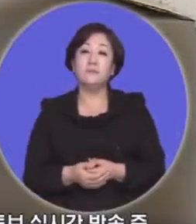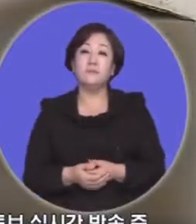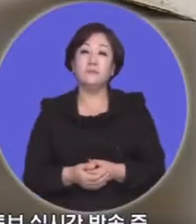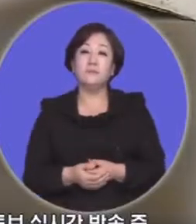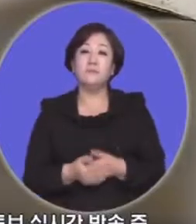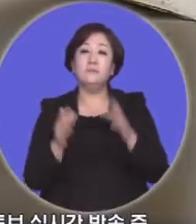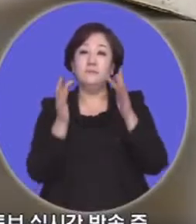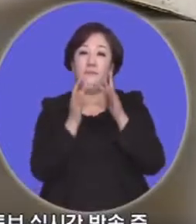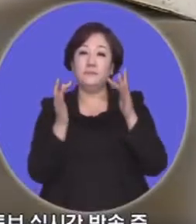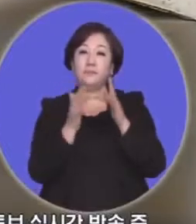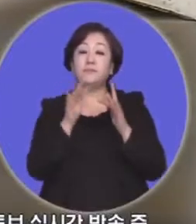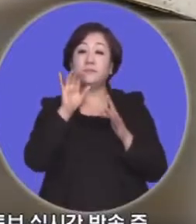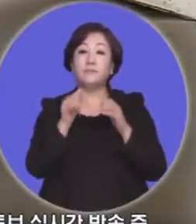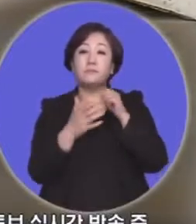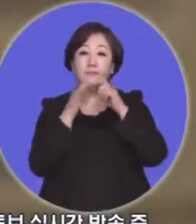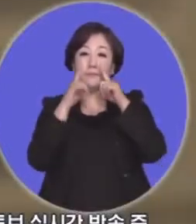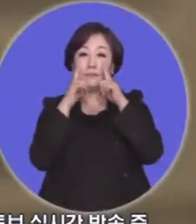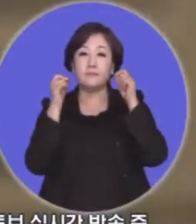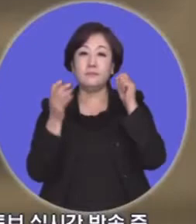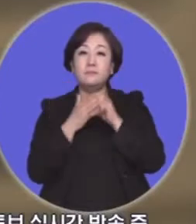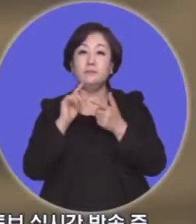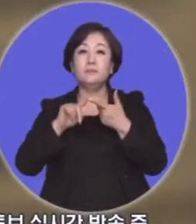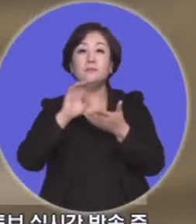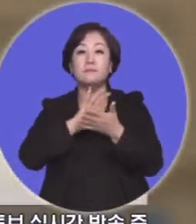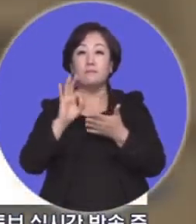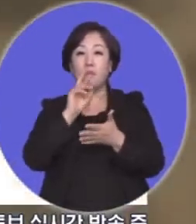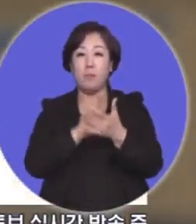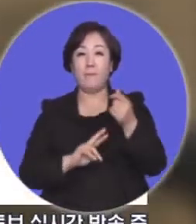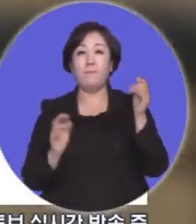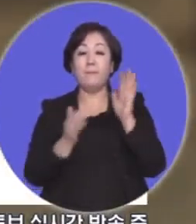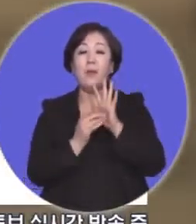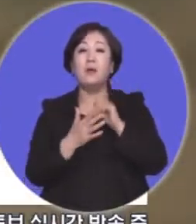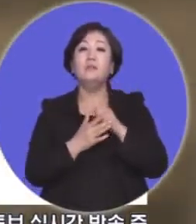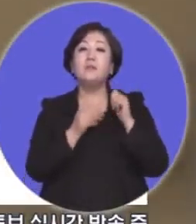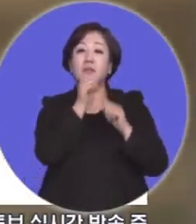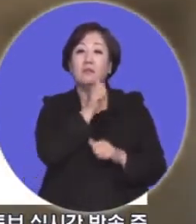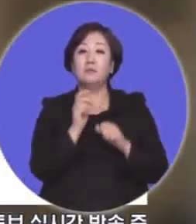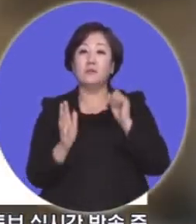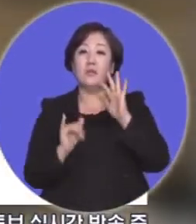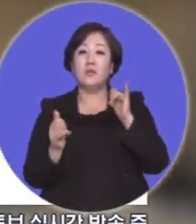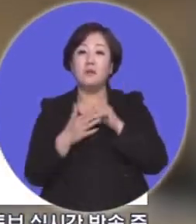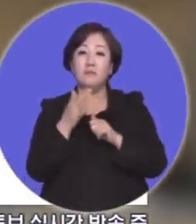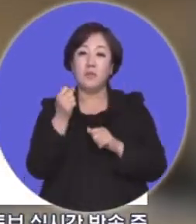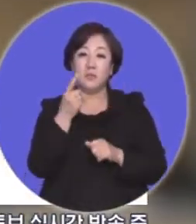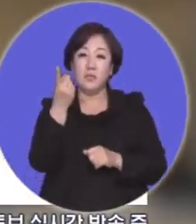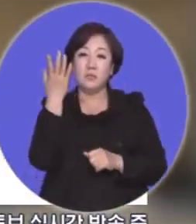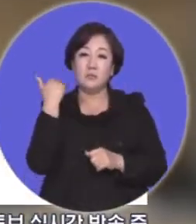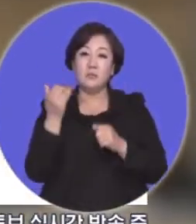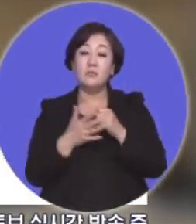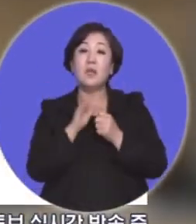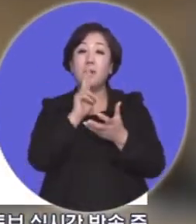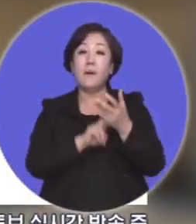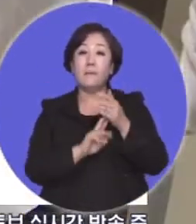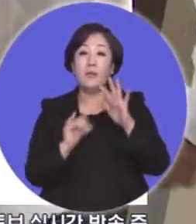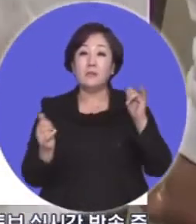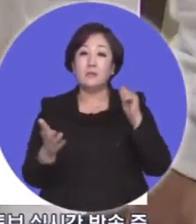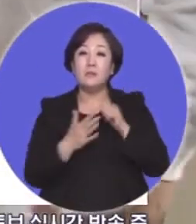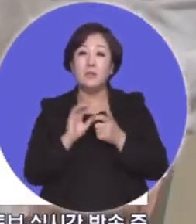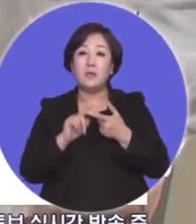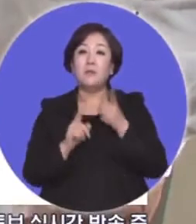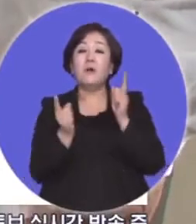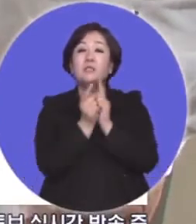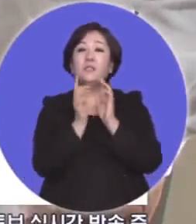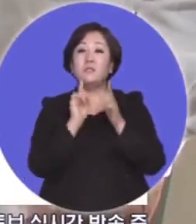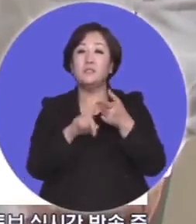온라인 스토어에서 마스크 등 위생 용품을 판매하고 있는 a 씨 한달전 자신을 판매자와 도매업자 를 연결해주는